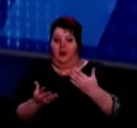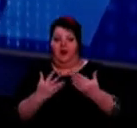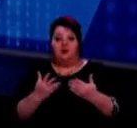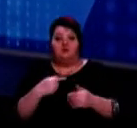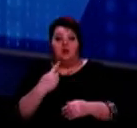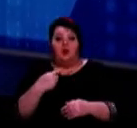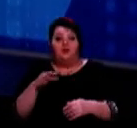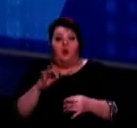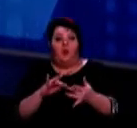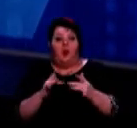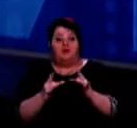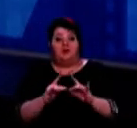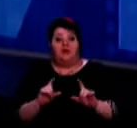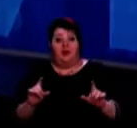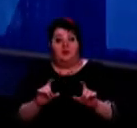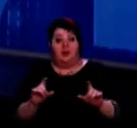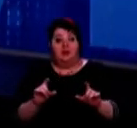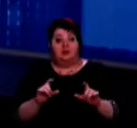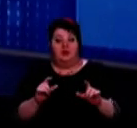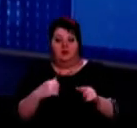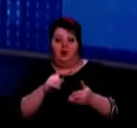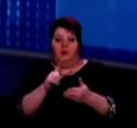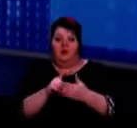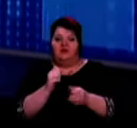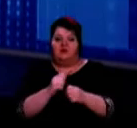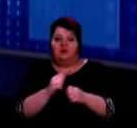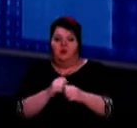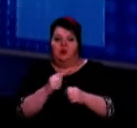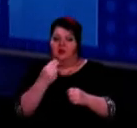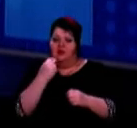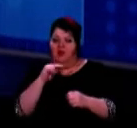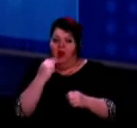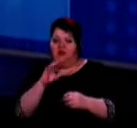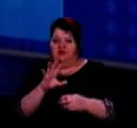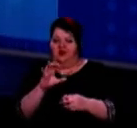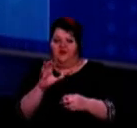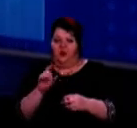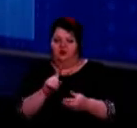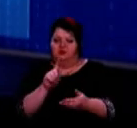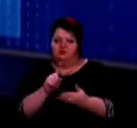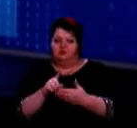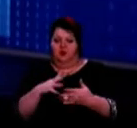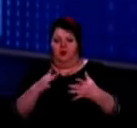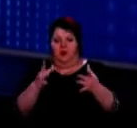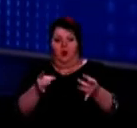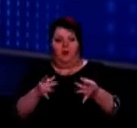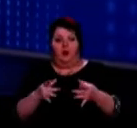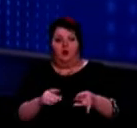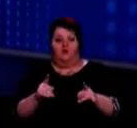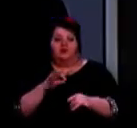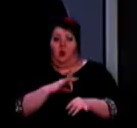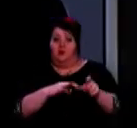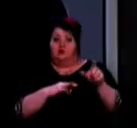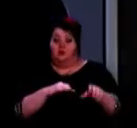ми говоримо про інтернет-магазин, то відповідно ми повинні зробити якісні фотографії або якісні зображення упаковок, щоб споживач